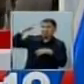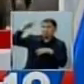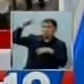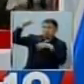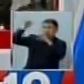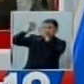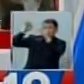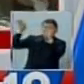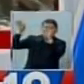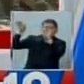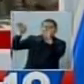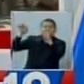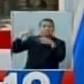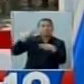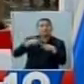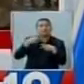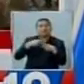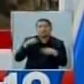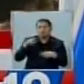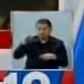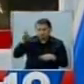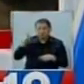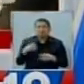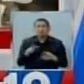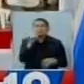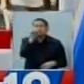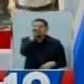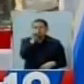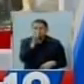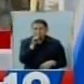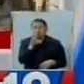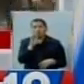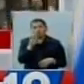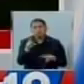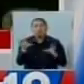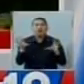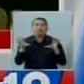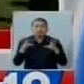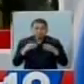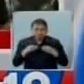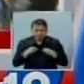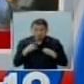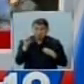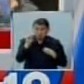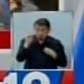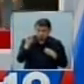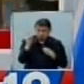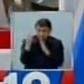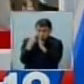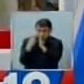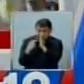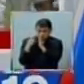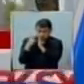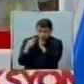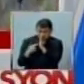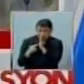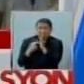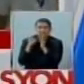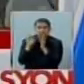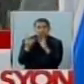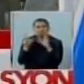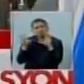presinto, eh talagang susundin na lang nila itong mga patakaran na tinatadhana nitong emergency assistance polling place. So,